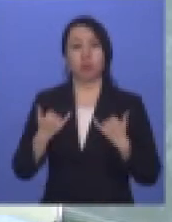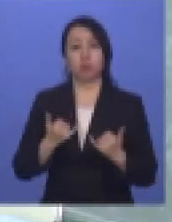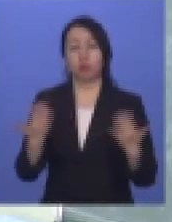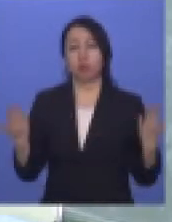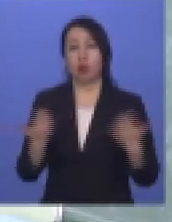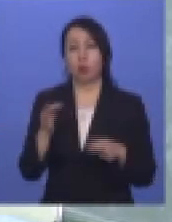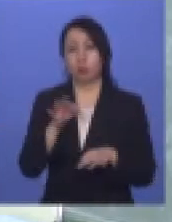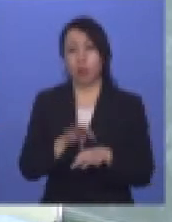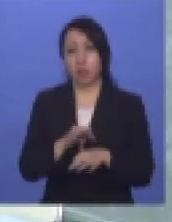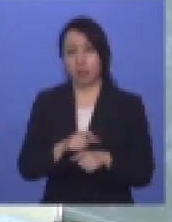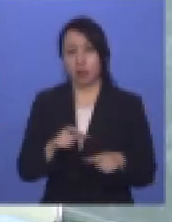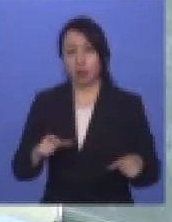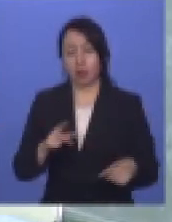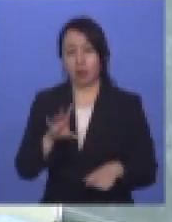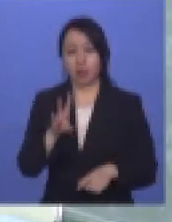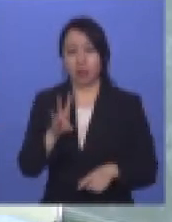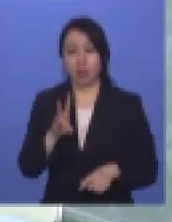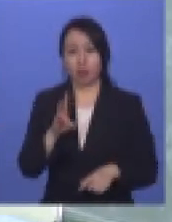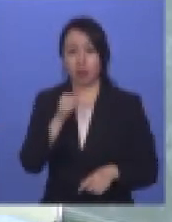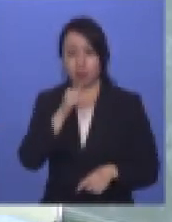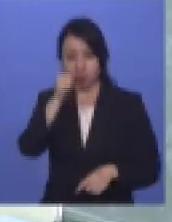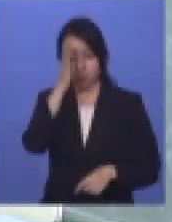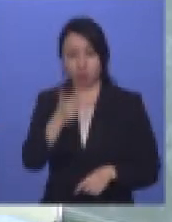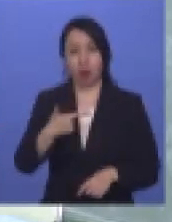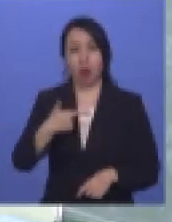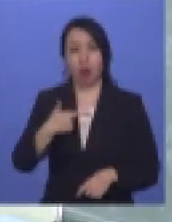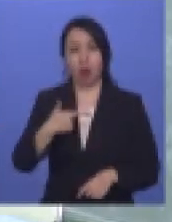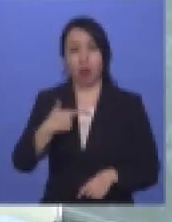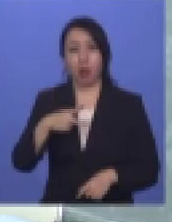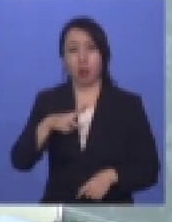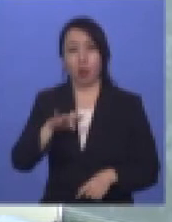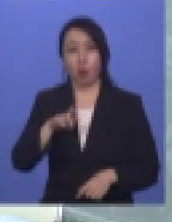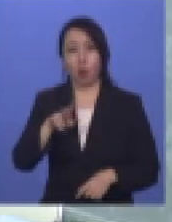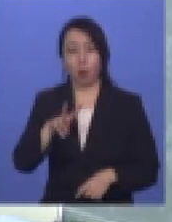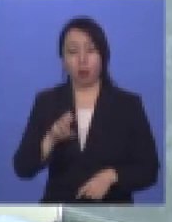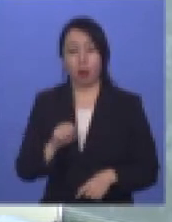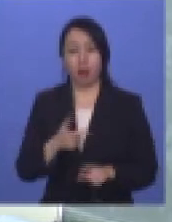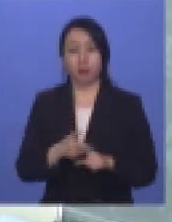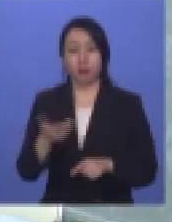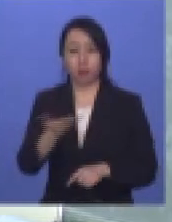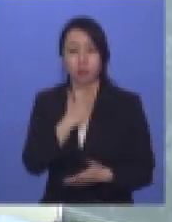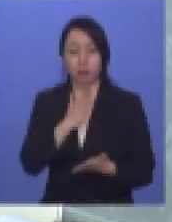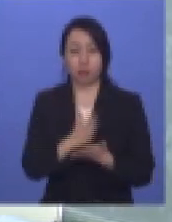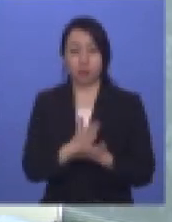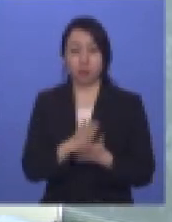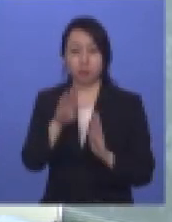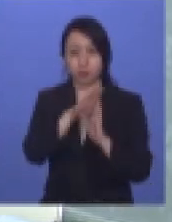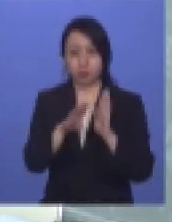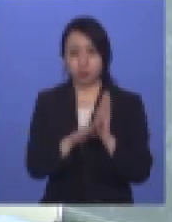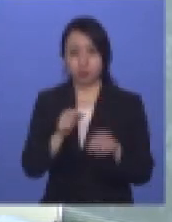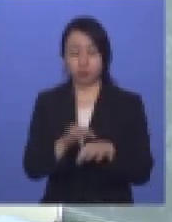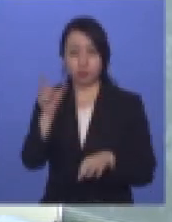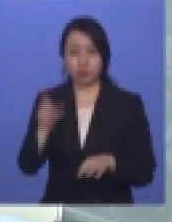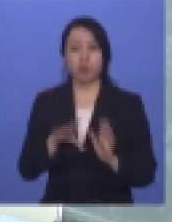заболеванию. А ноябрь месяц у нас будет по глаукоме. То есть у нас есть своя база пациентов, мы